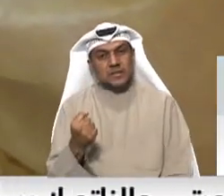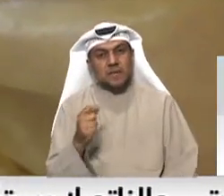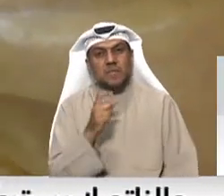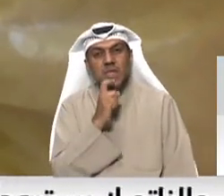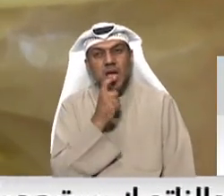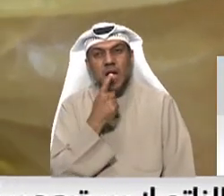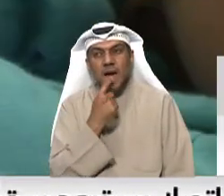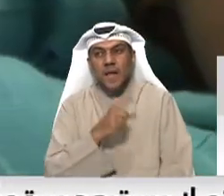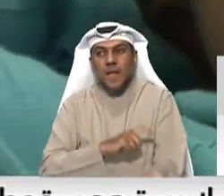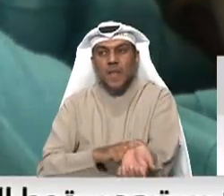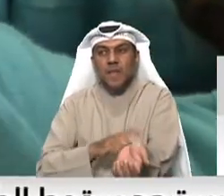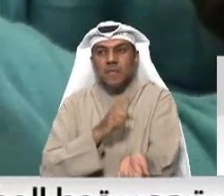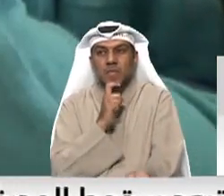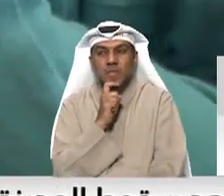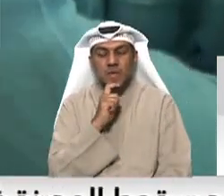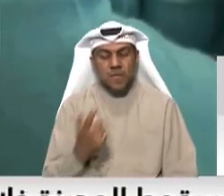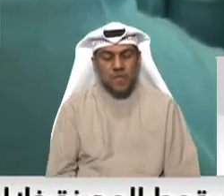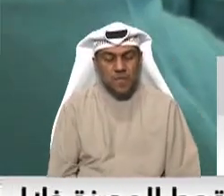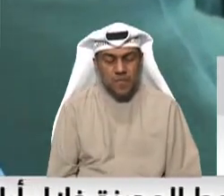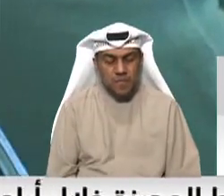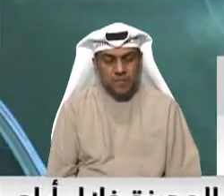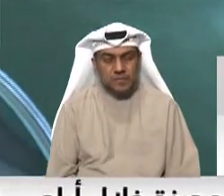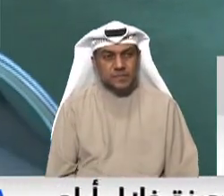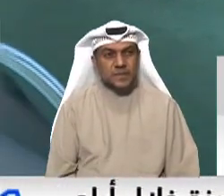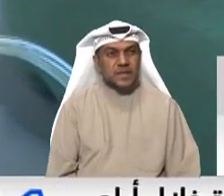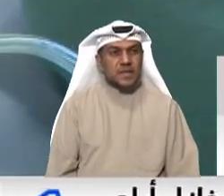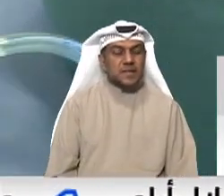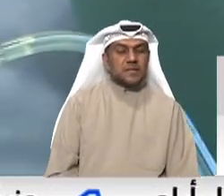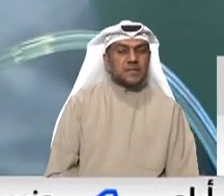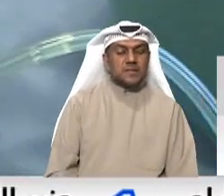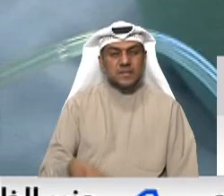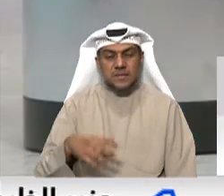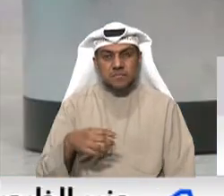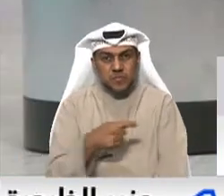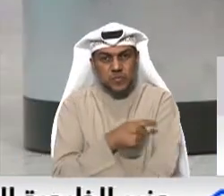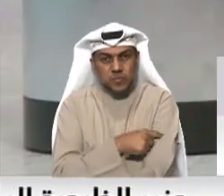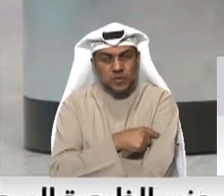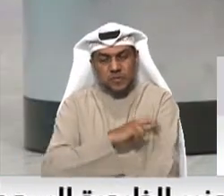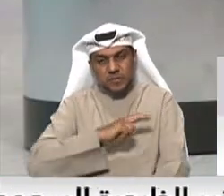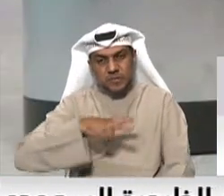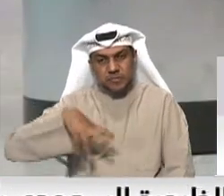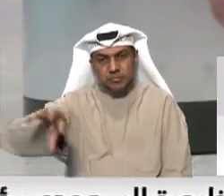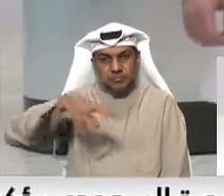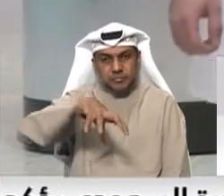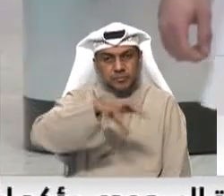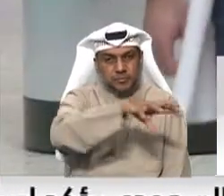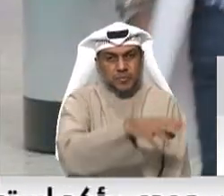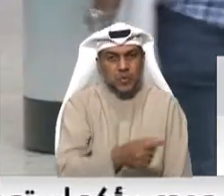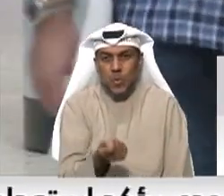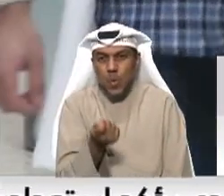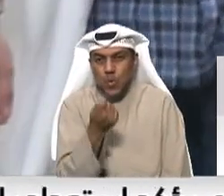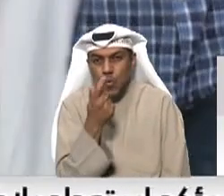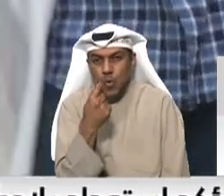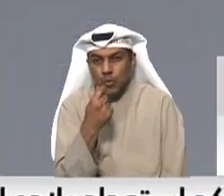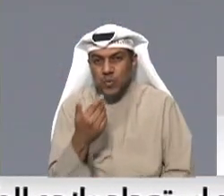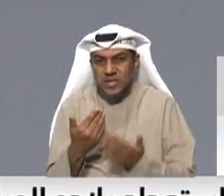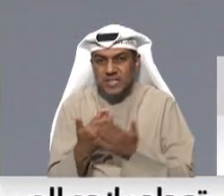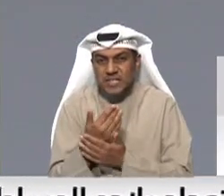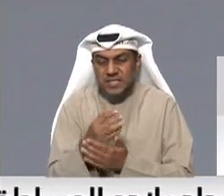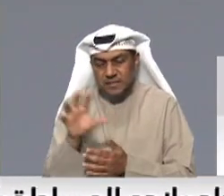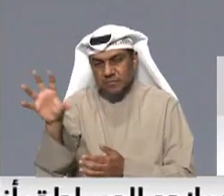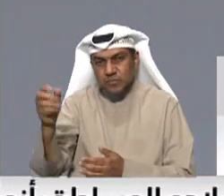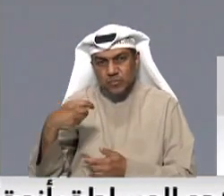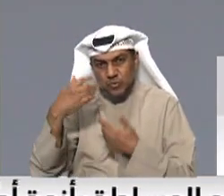المضاعفات الخطيره ادخلت وحدات امراض الدم في مختلف المستشفيات ثلاثه ادويه جديده مخصصه هؤلاء